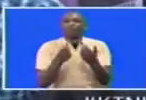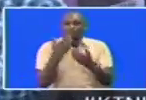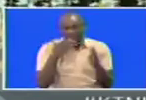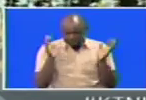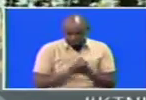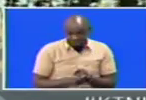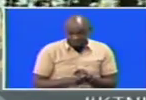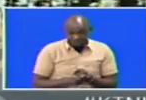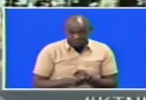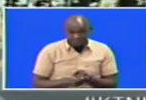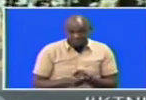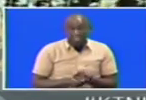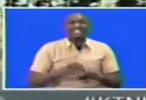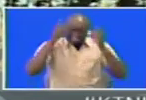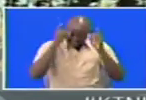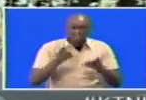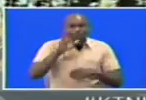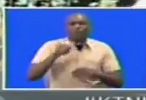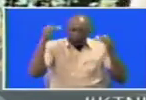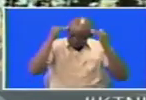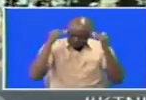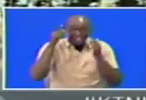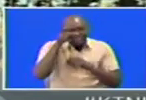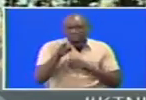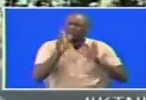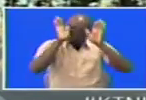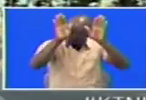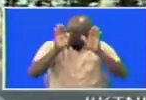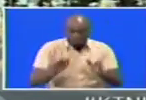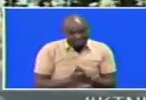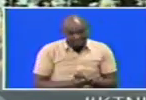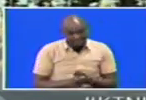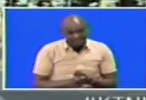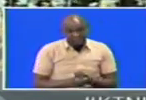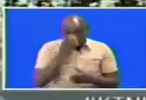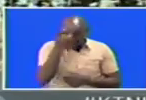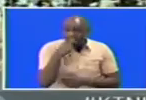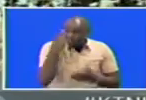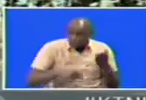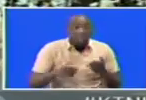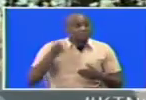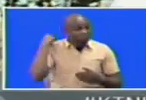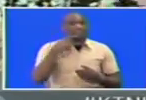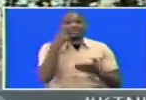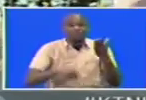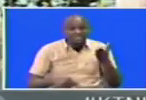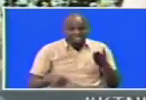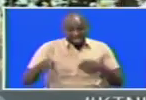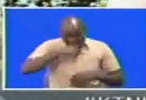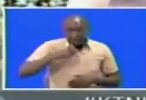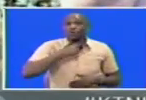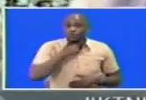mkuu. Kwa hivyo uamuzi huo wa mahakama una maana zaidi, na ulilingana na vile tulisema kwamba tutakuwa